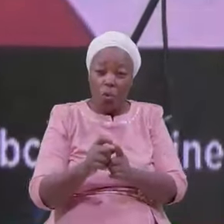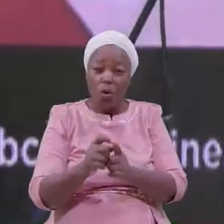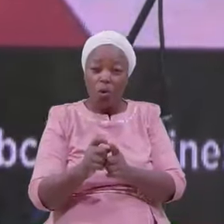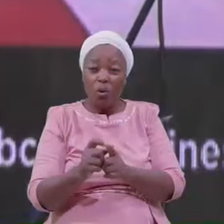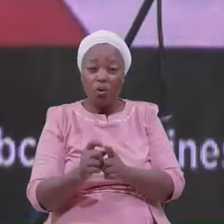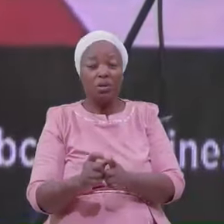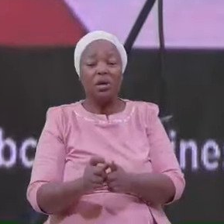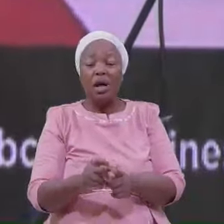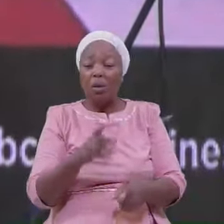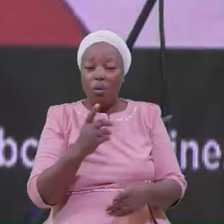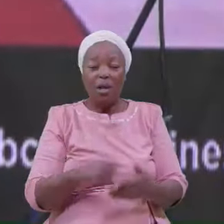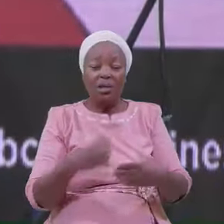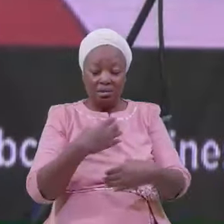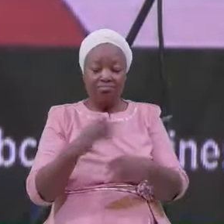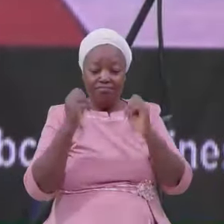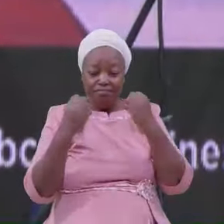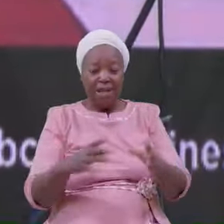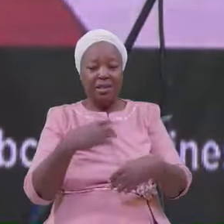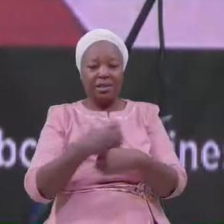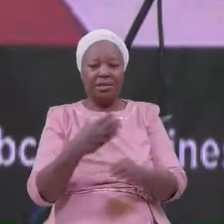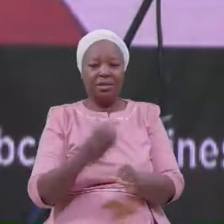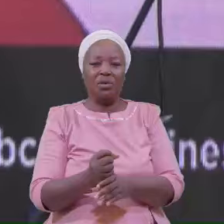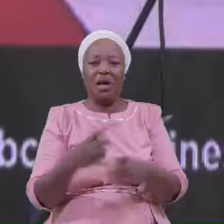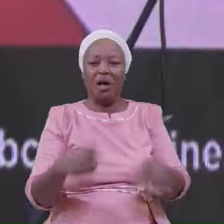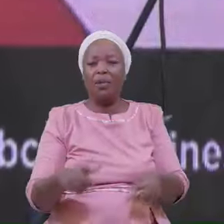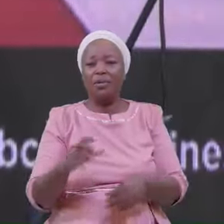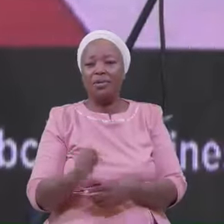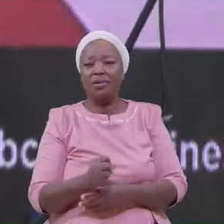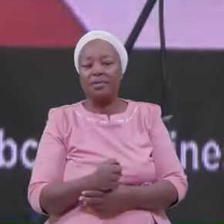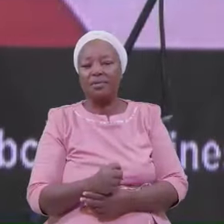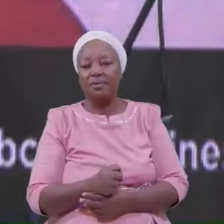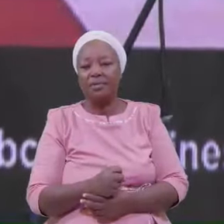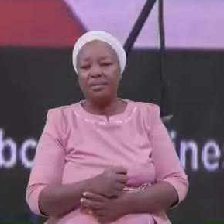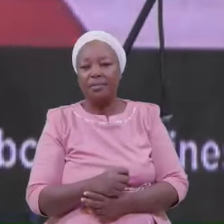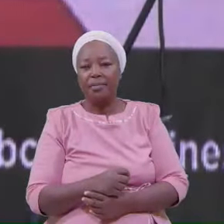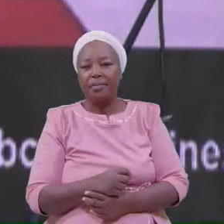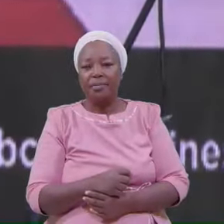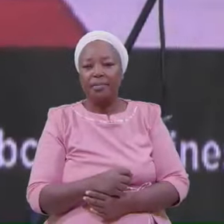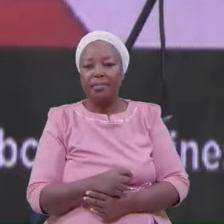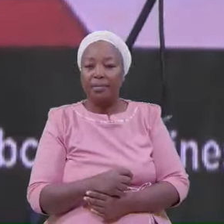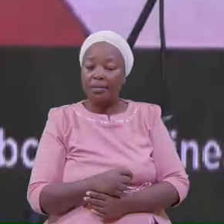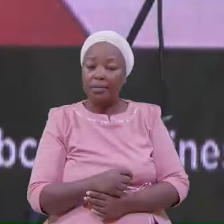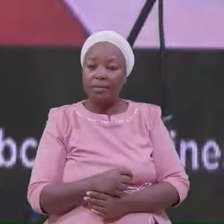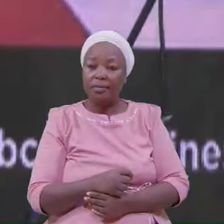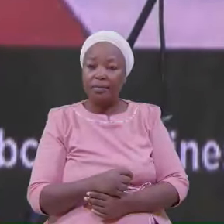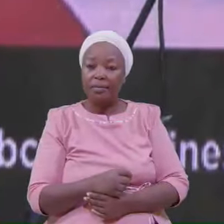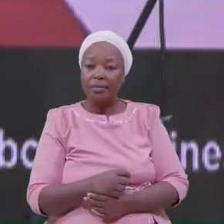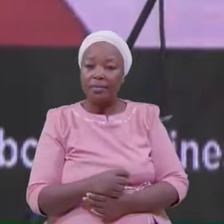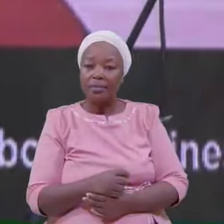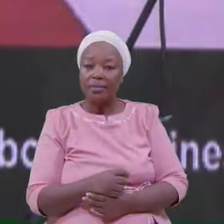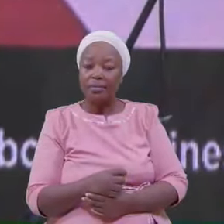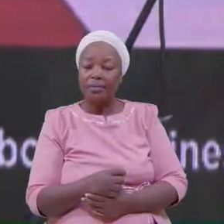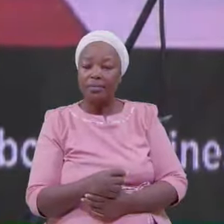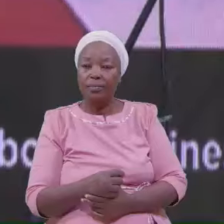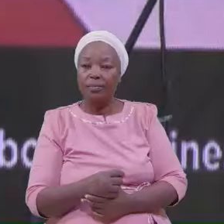Isang salita lamang ang buong karagatan sa buong mundo ay nilikha niya sa isang salita ang lahat ng mga isda.